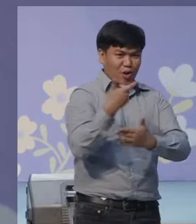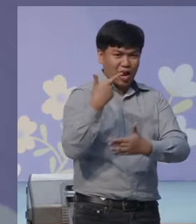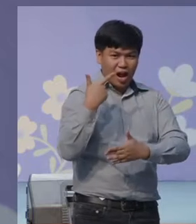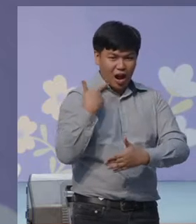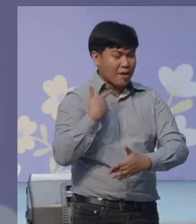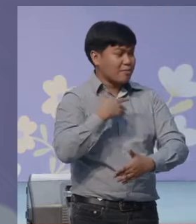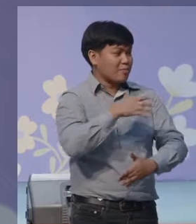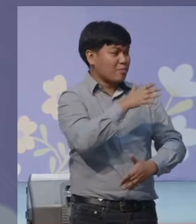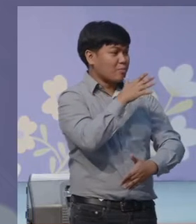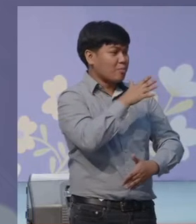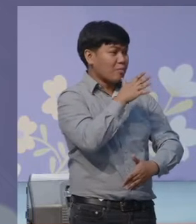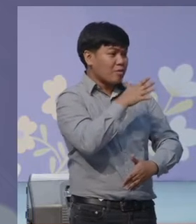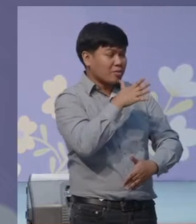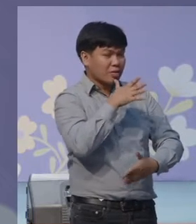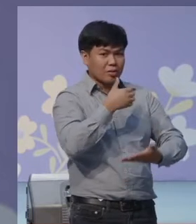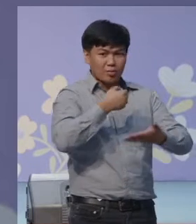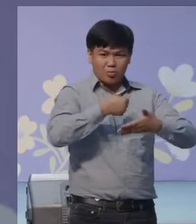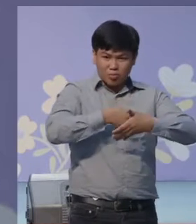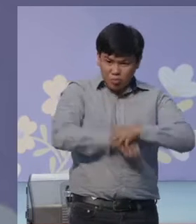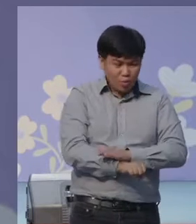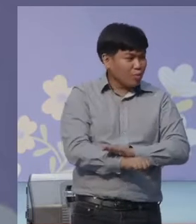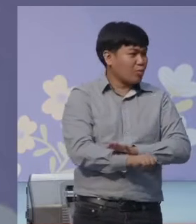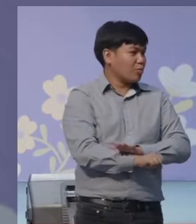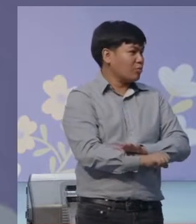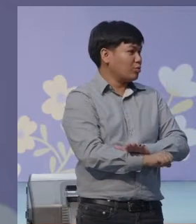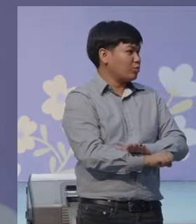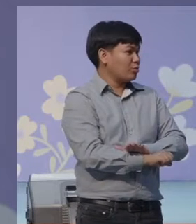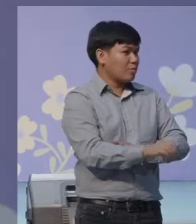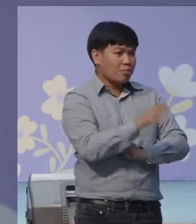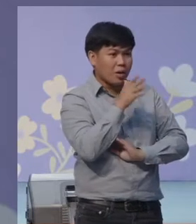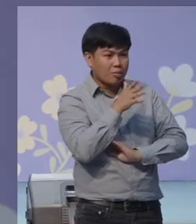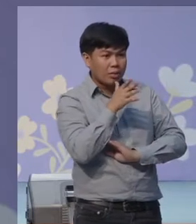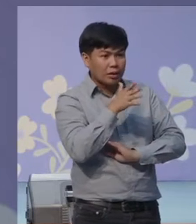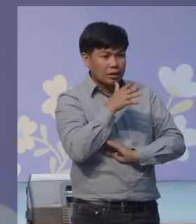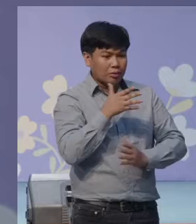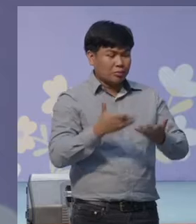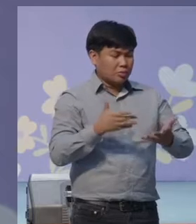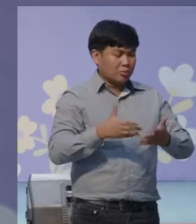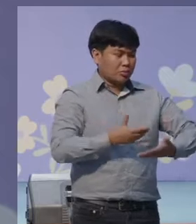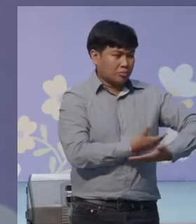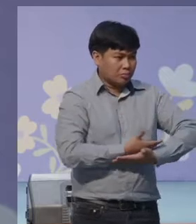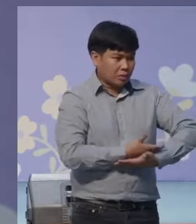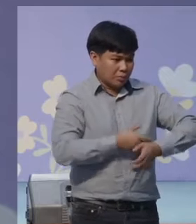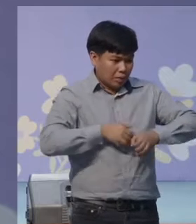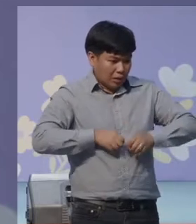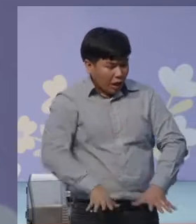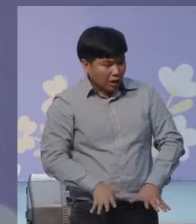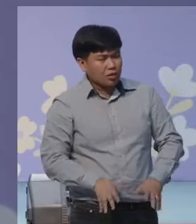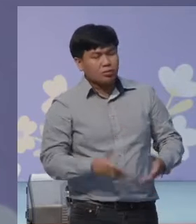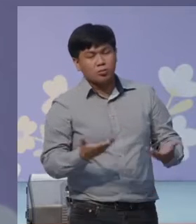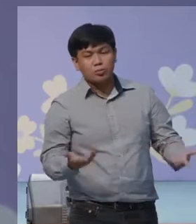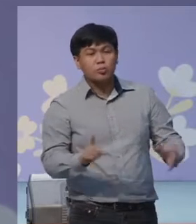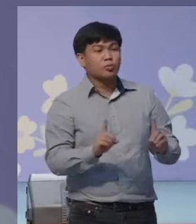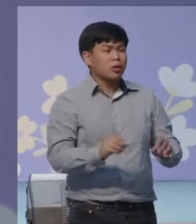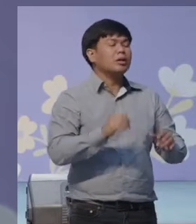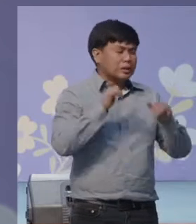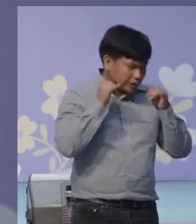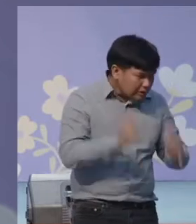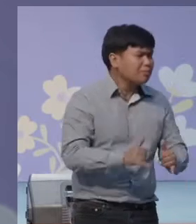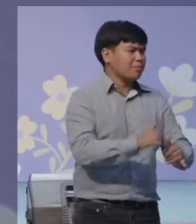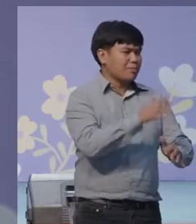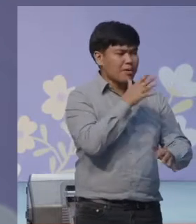nanay na nagsilang ng sarili nilang mga anak o mga nanay na nag-ampon ng kanilang